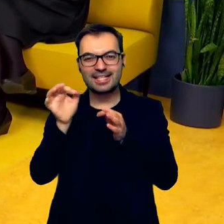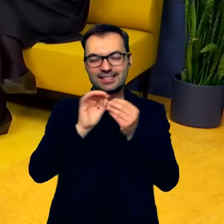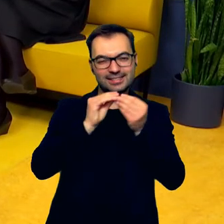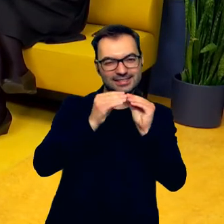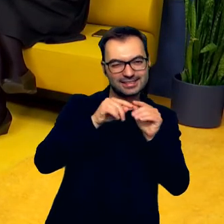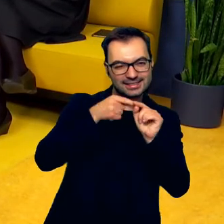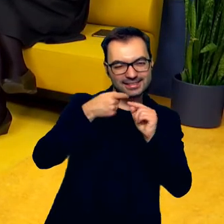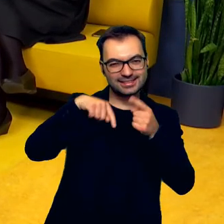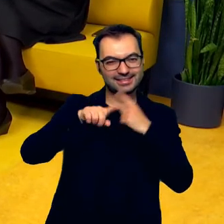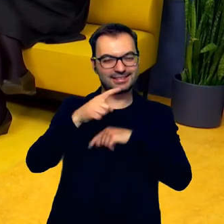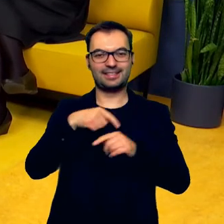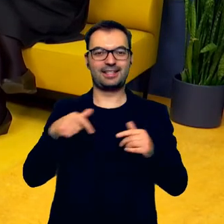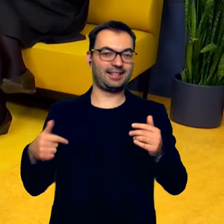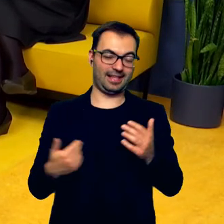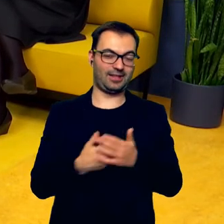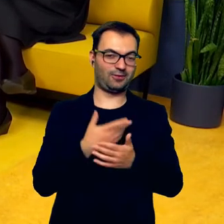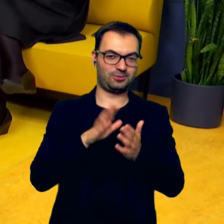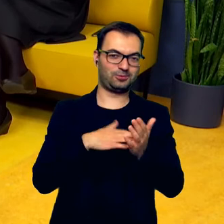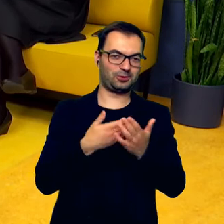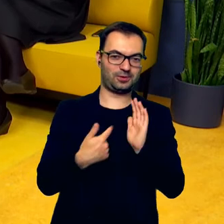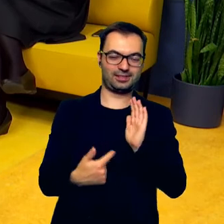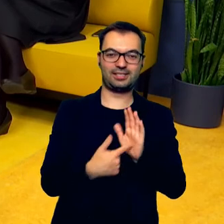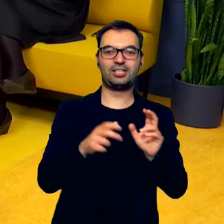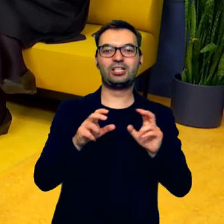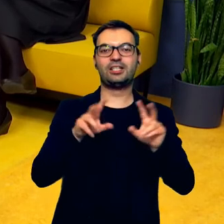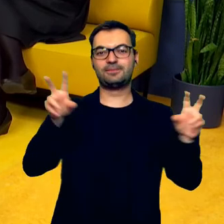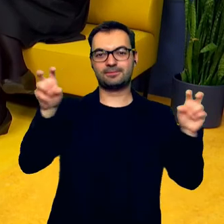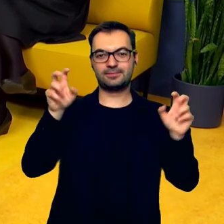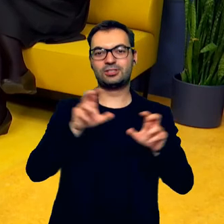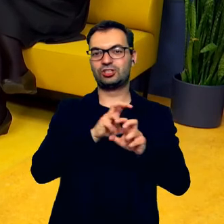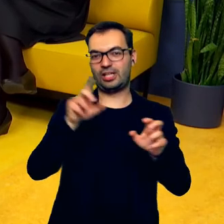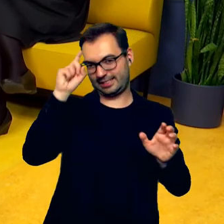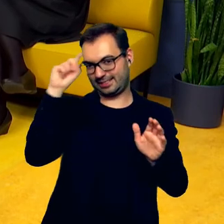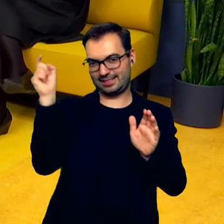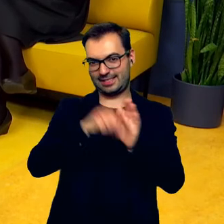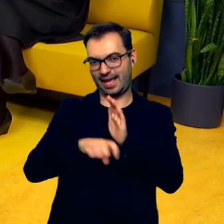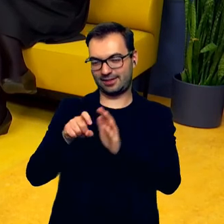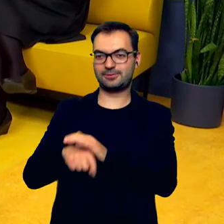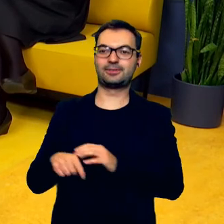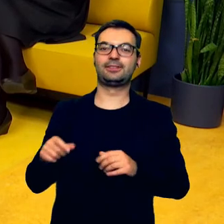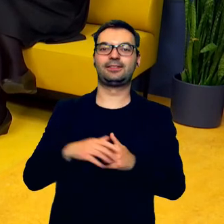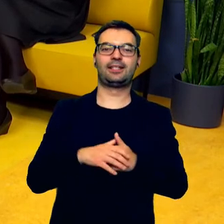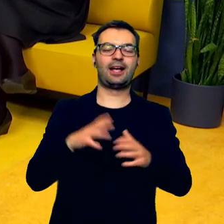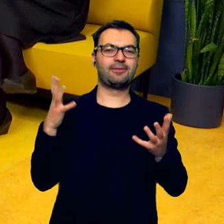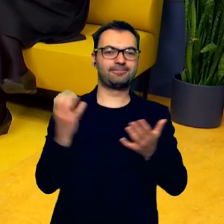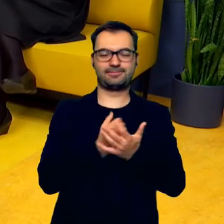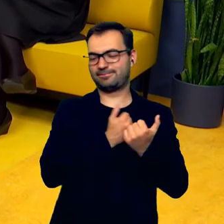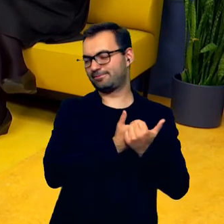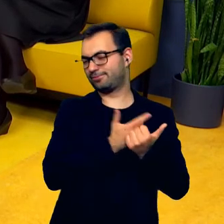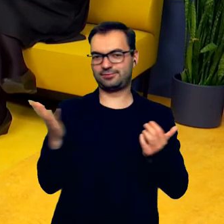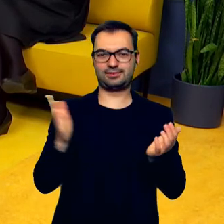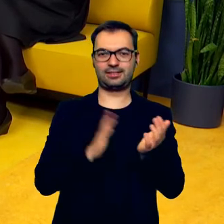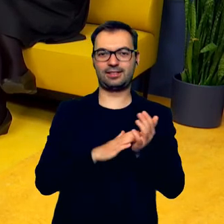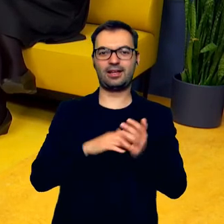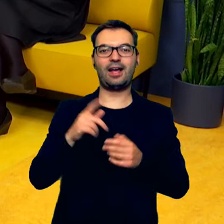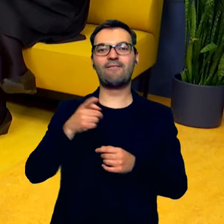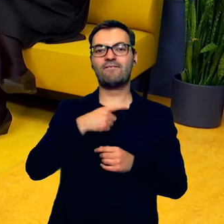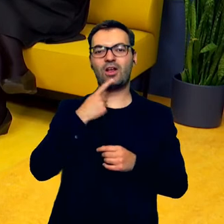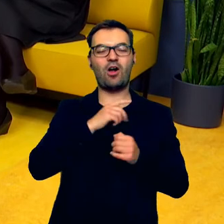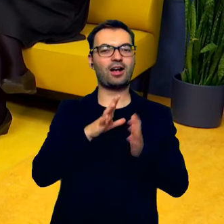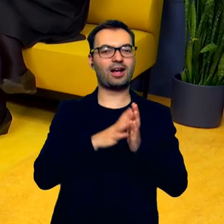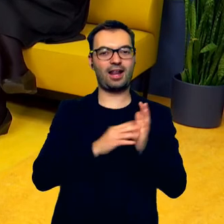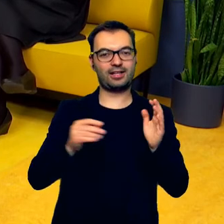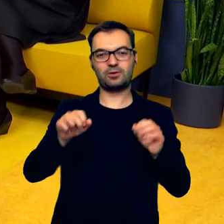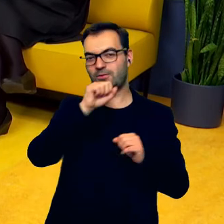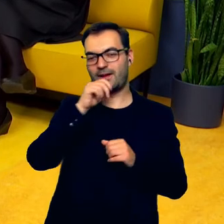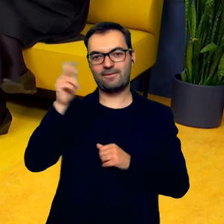co można przeczytać w tej najnowszej, W czasie zdrajców. Autor bestsellerowych powieści kryminalnych, laureat wielu nagród, filolog klasyczny,